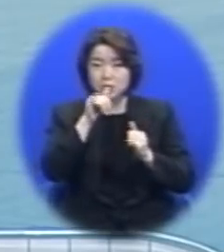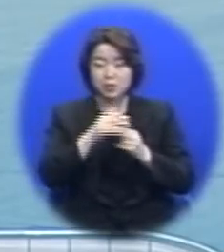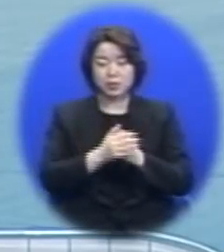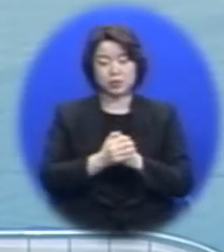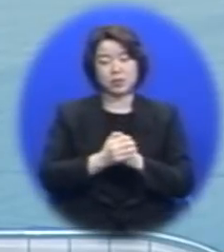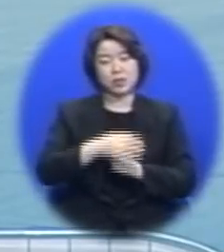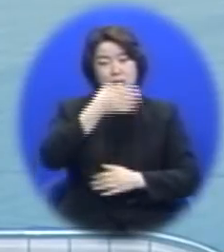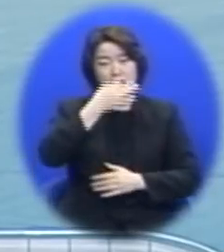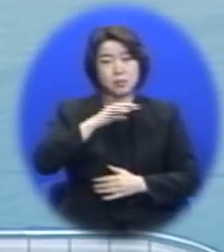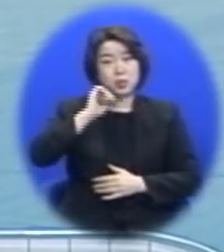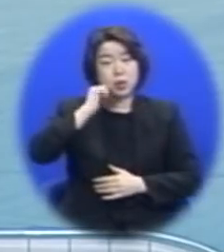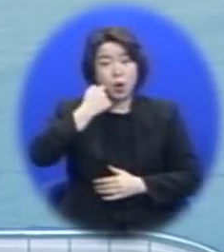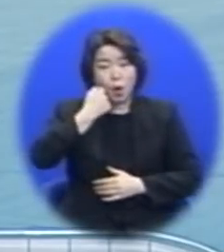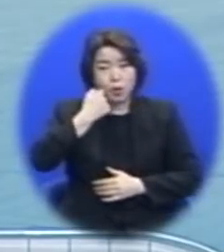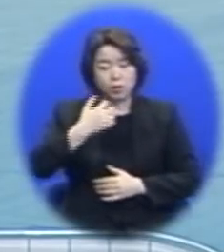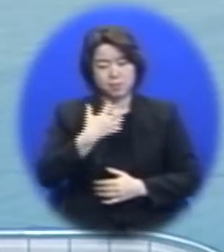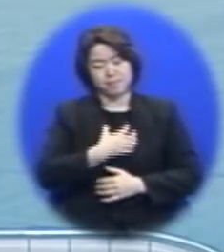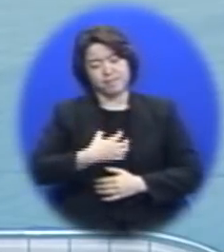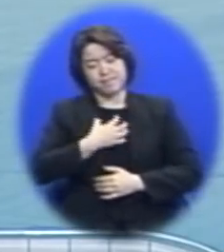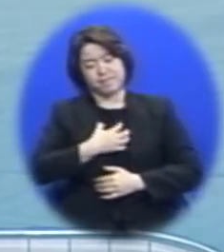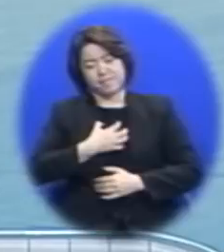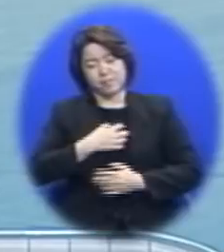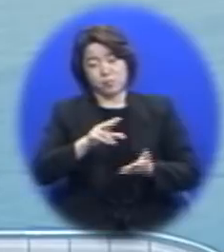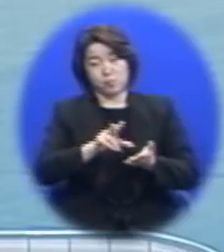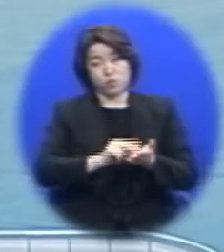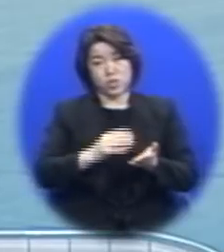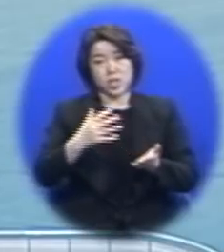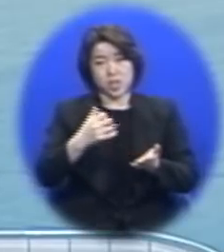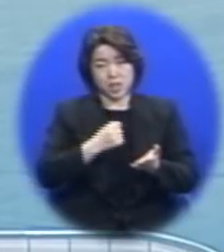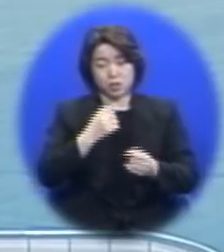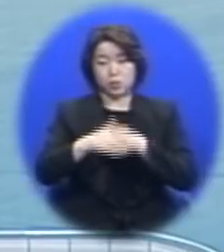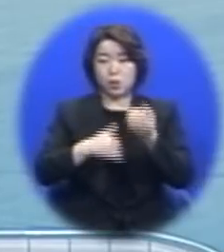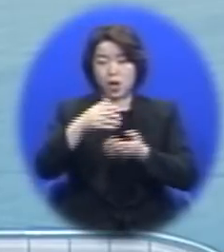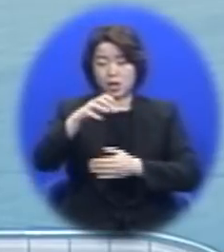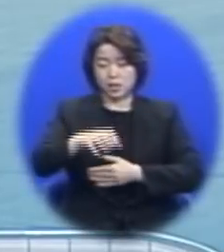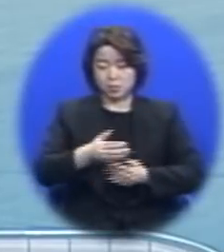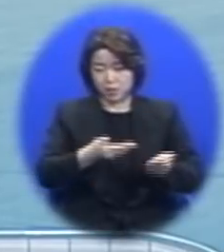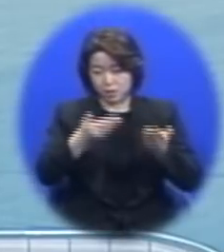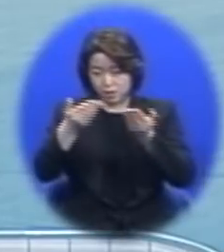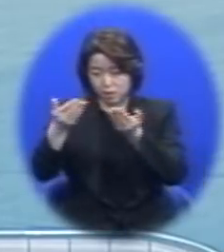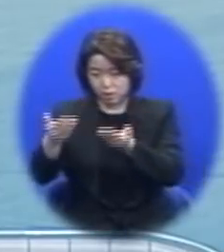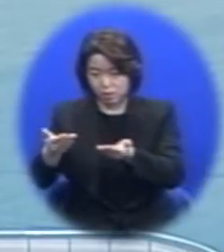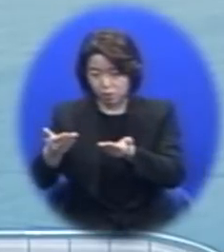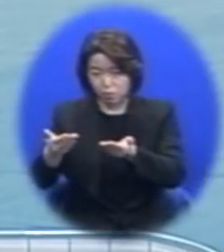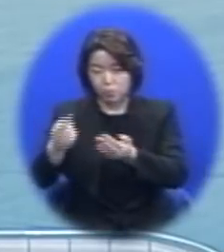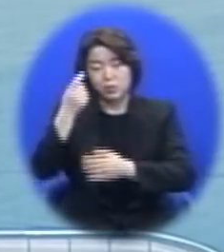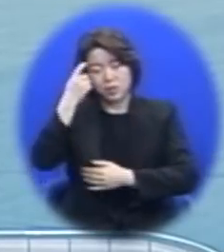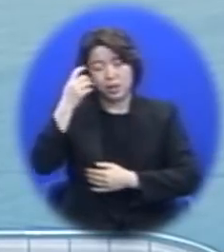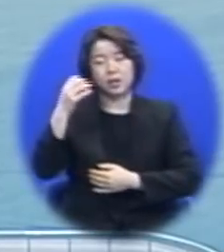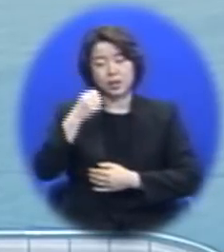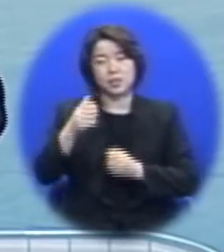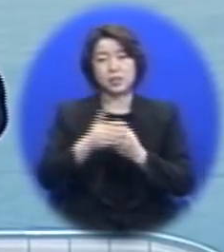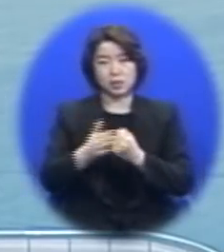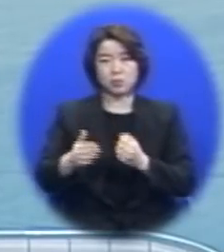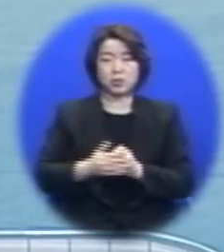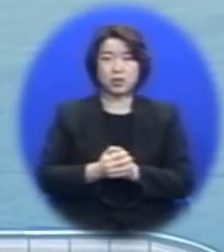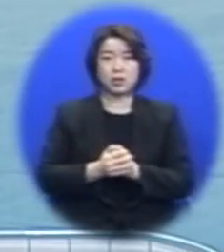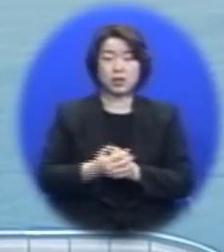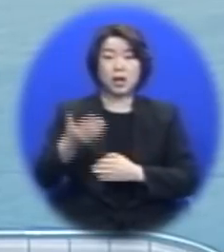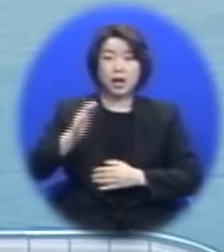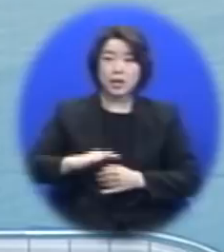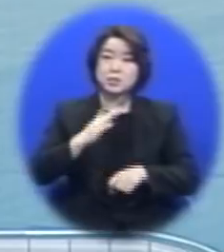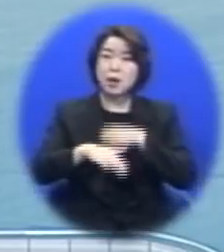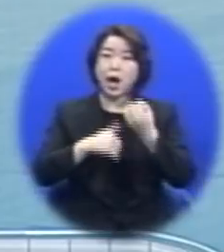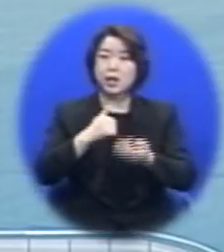힘들고 어렵고 괴로운 문제를 가지고 하나님께 나가는 게 기도라고 생각하니까 그런 거죠. 하나님이 저에게